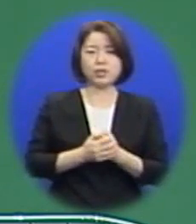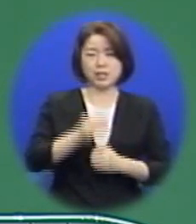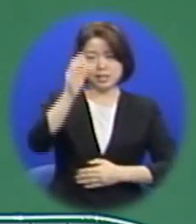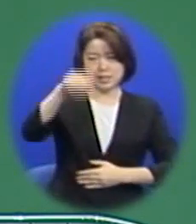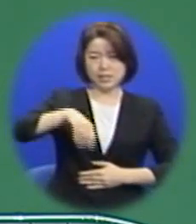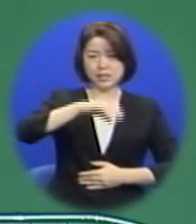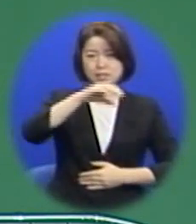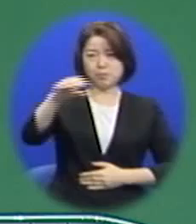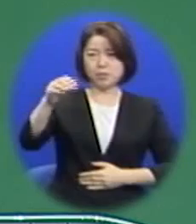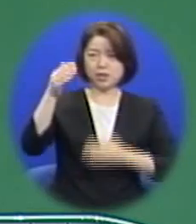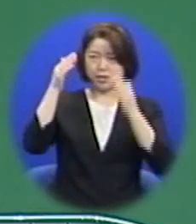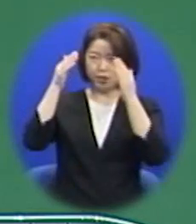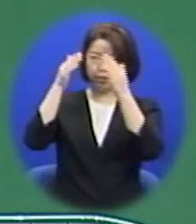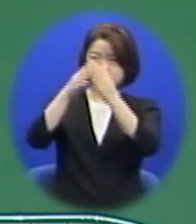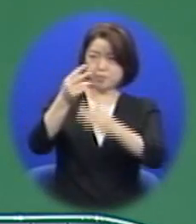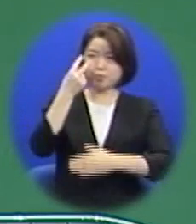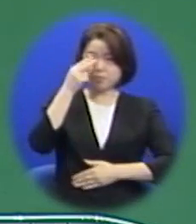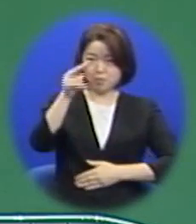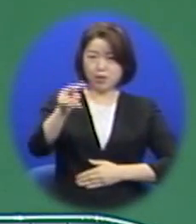십자가를 주목해 보세요.